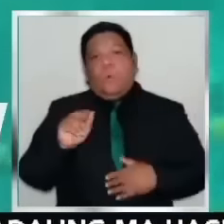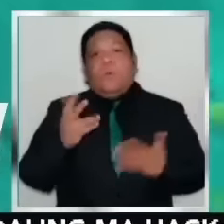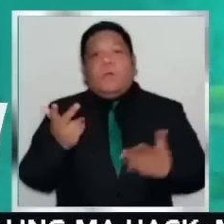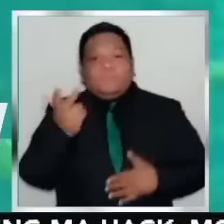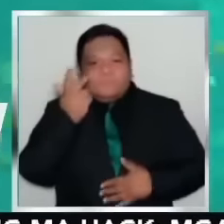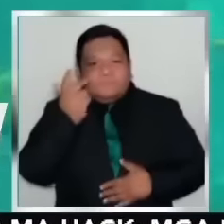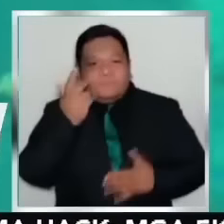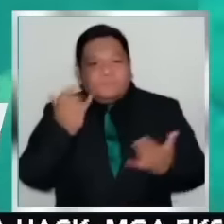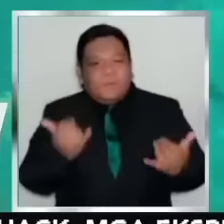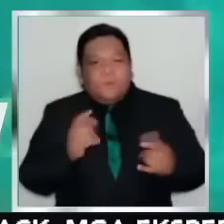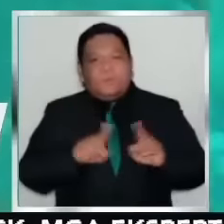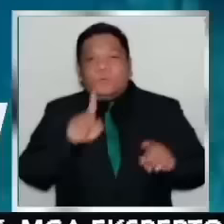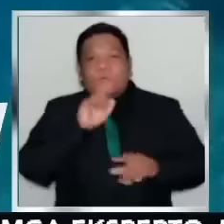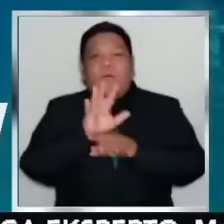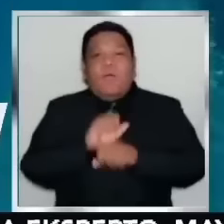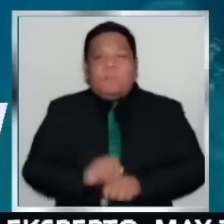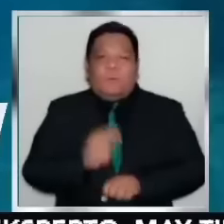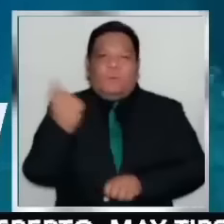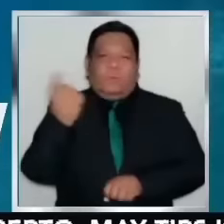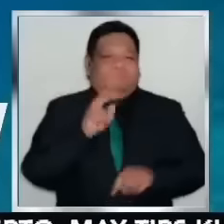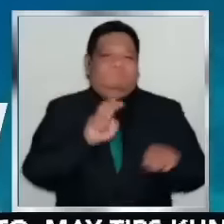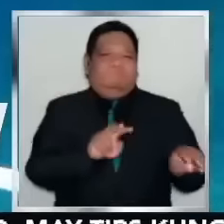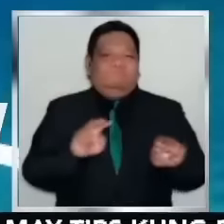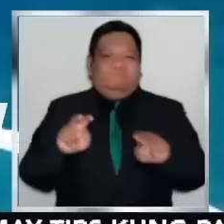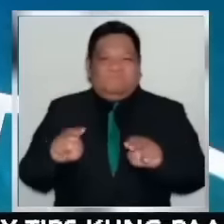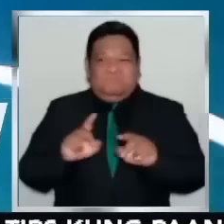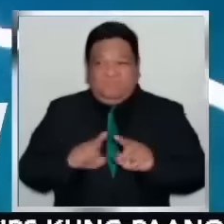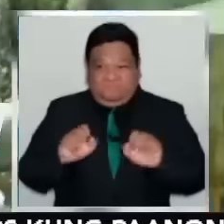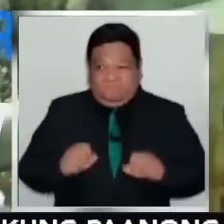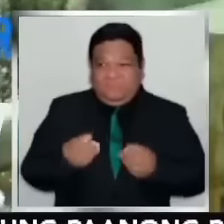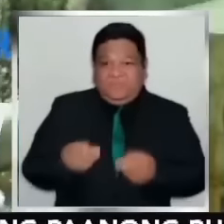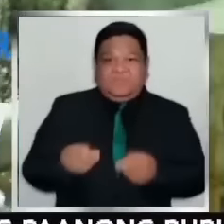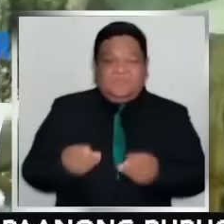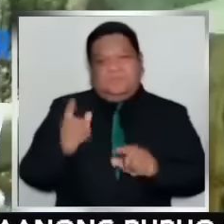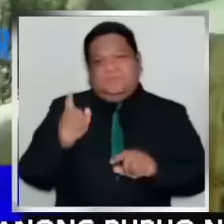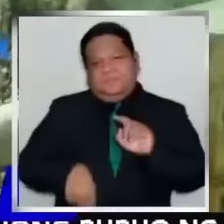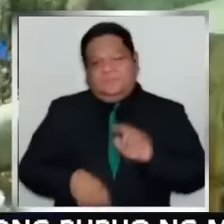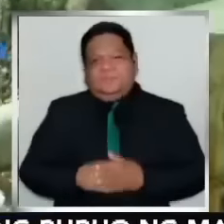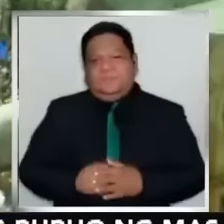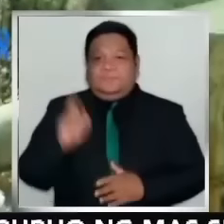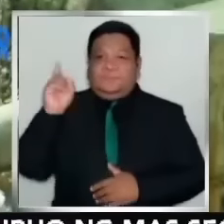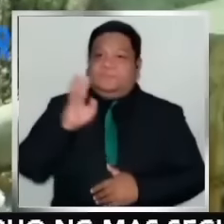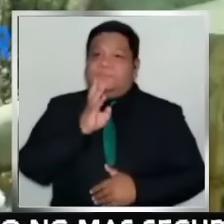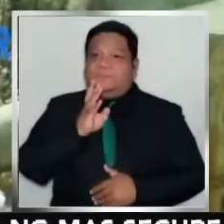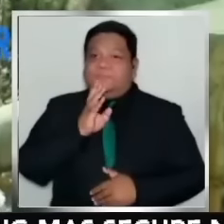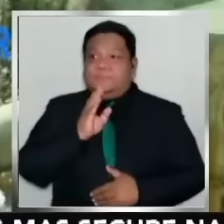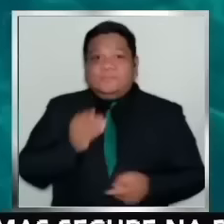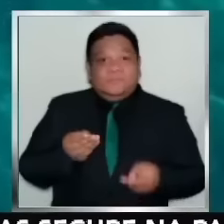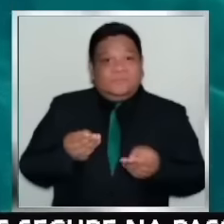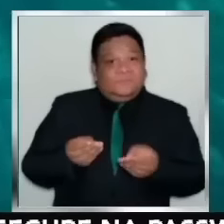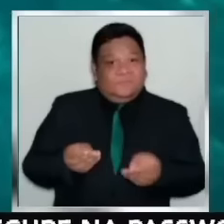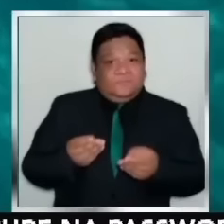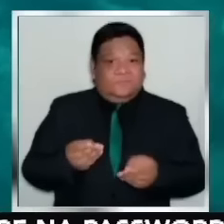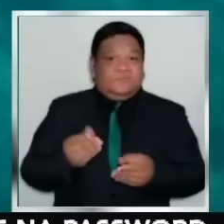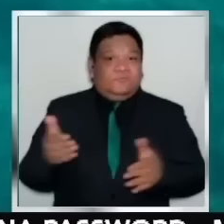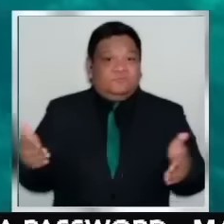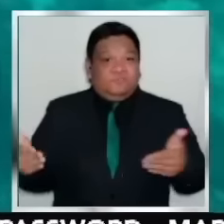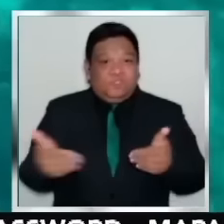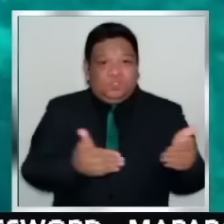for viewing lang talaga siya. The fish feeding is our way of giving back to the Mother Nature to show